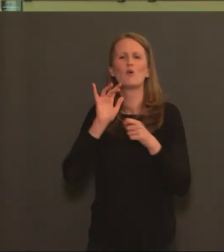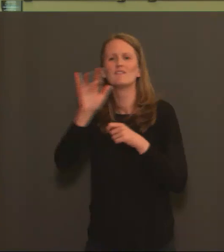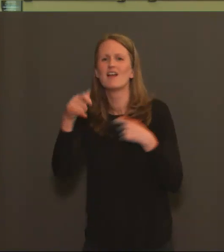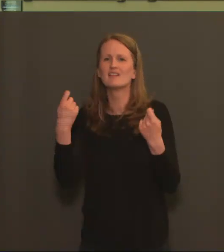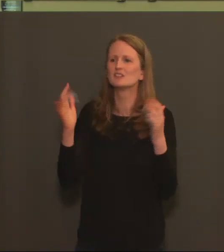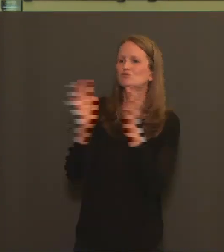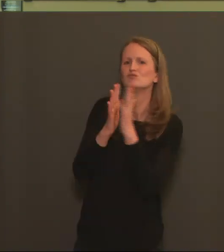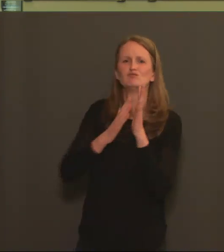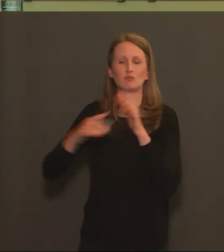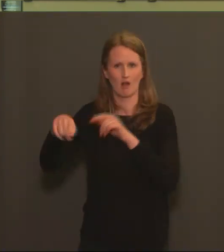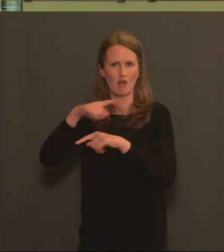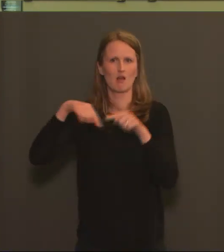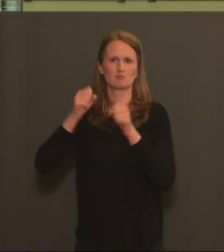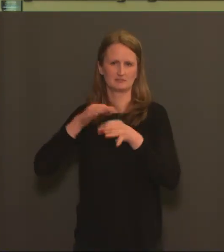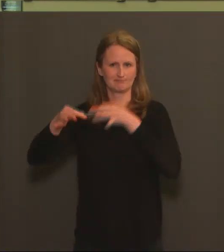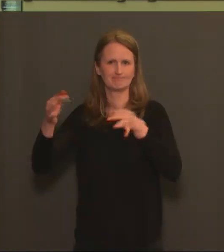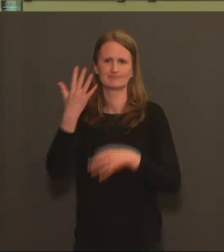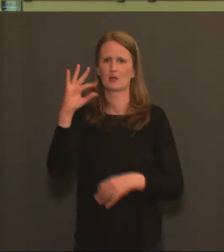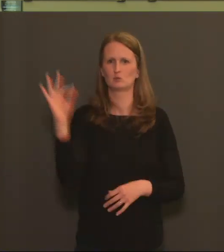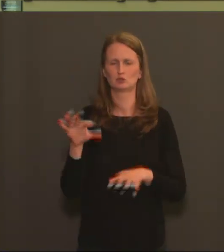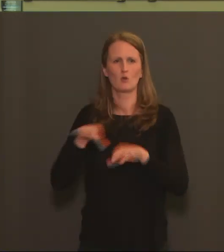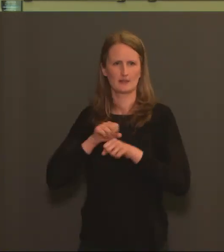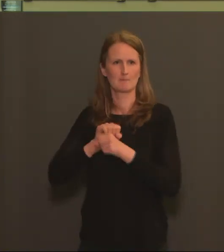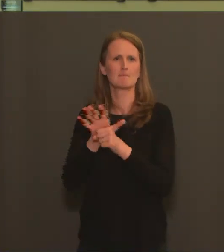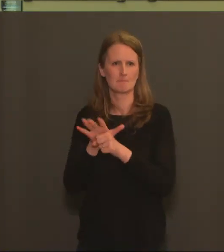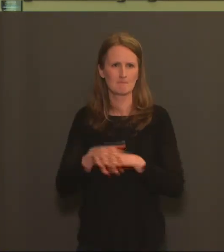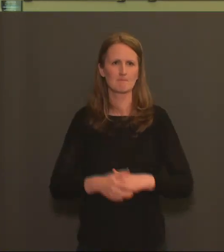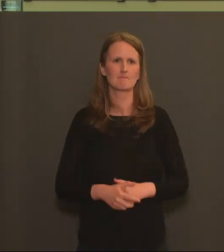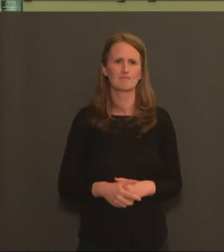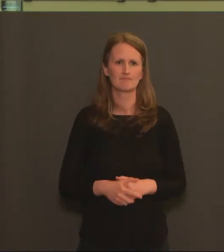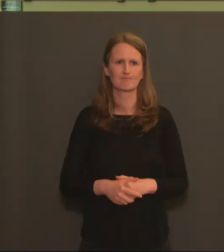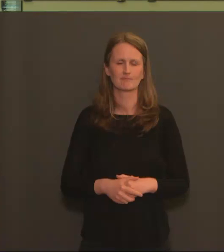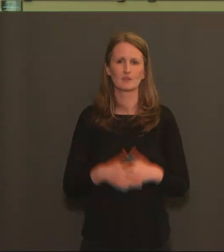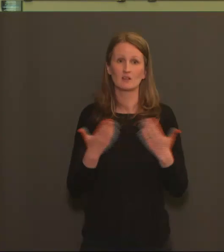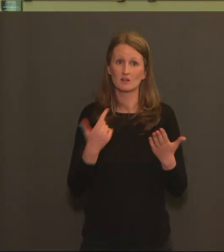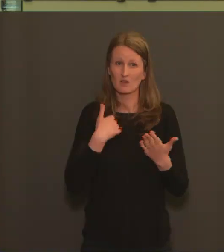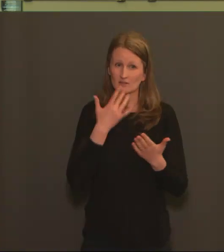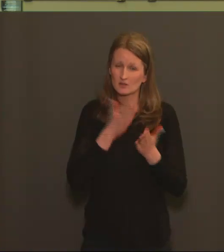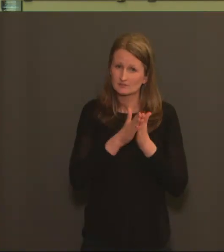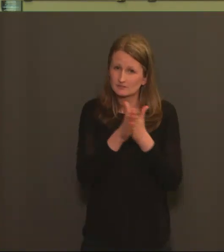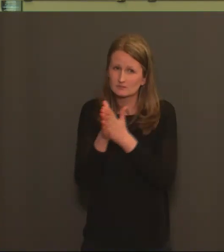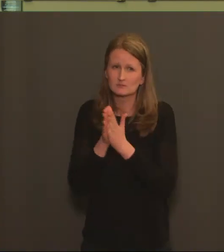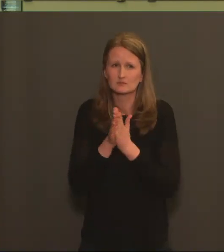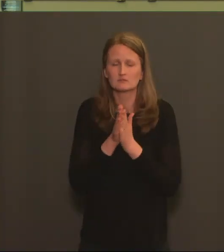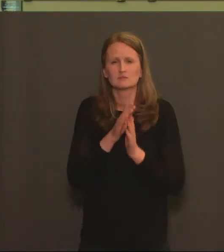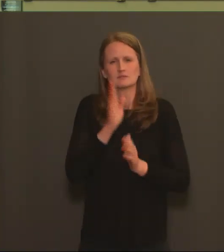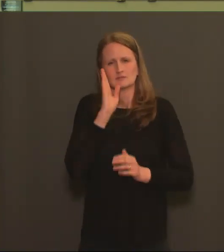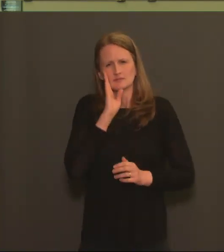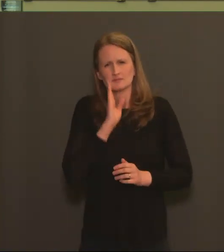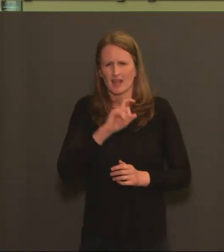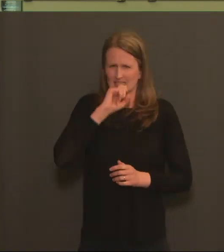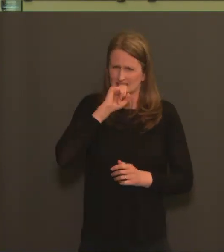sur le télétravail, nous voudrions vous demander de serrer encore un petit peu les dents, c'est vrai, de continuer à garder un peu les murs de votre